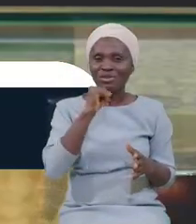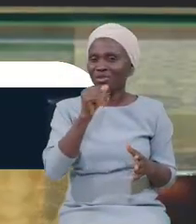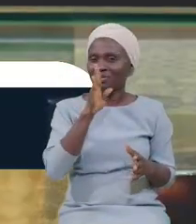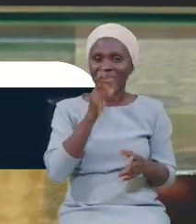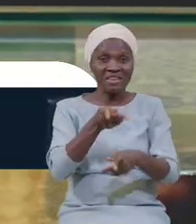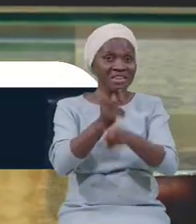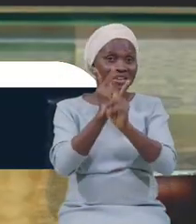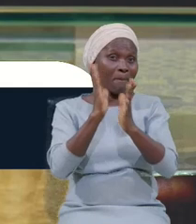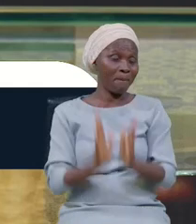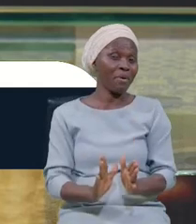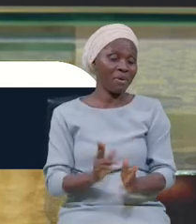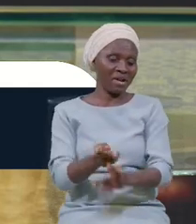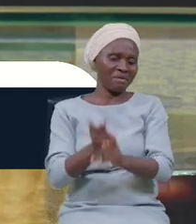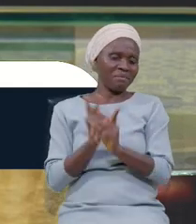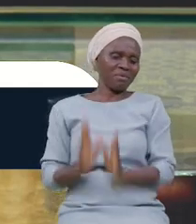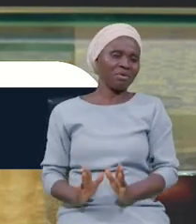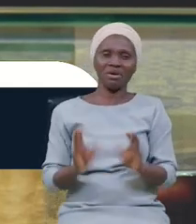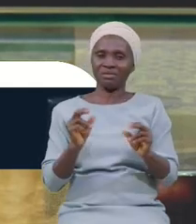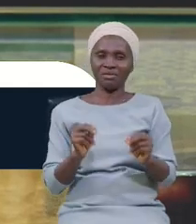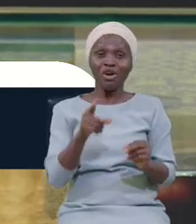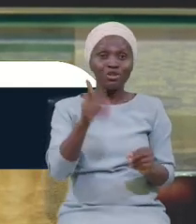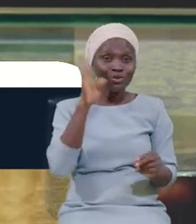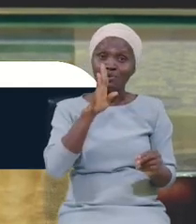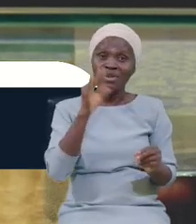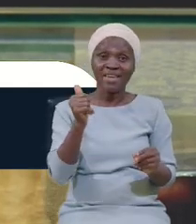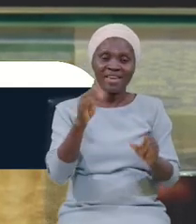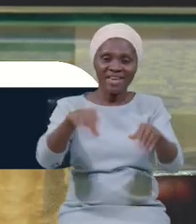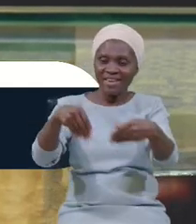Vous ne serez pas un emprunteur,